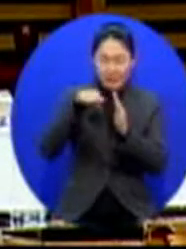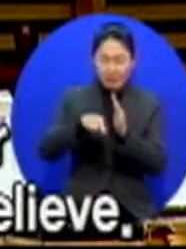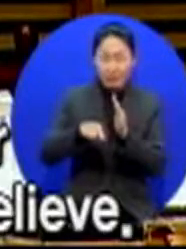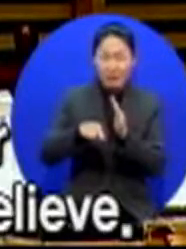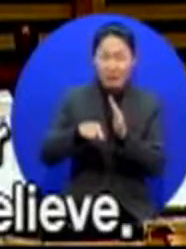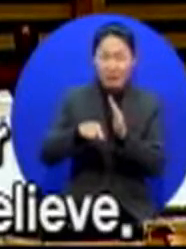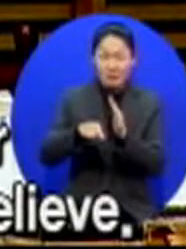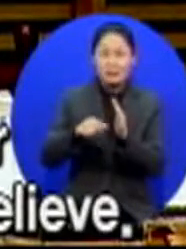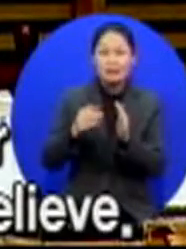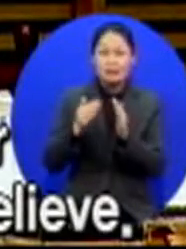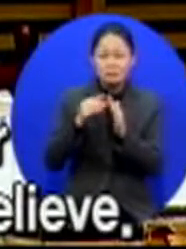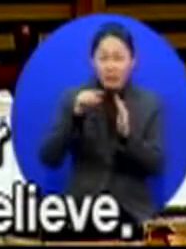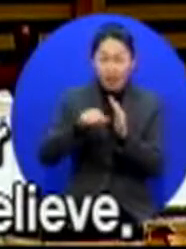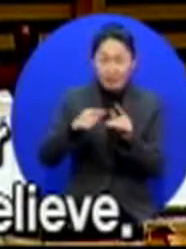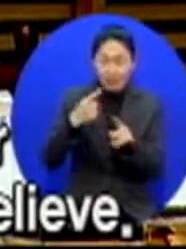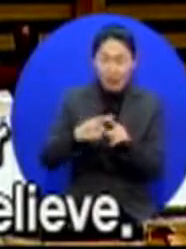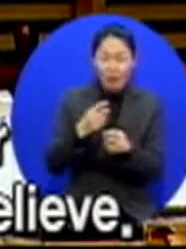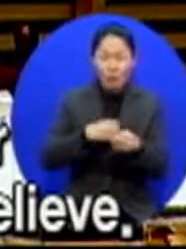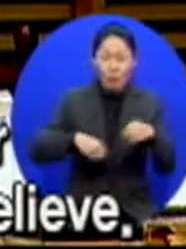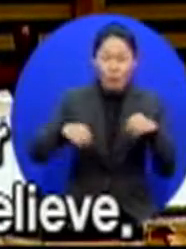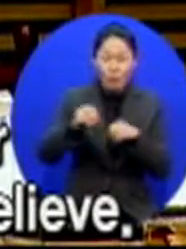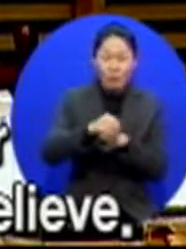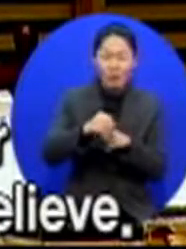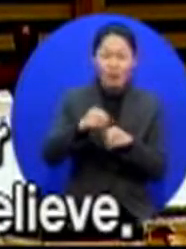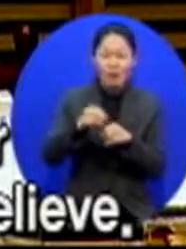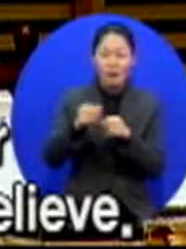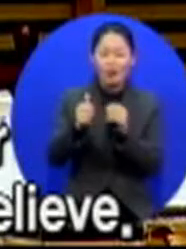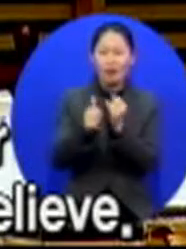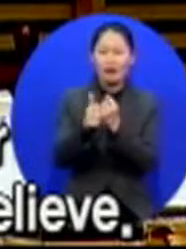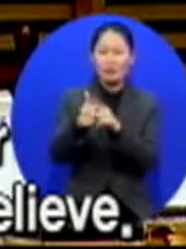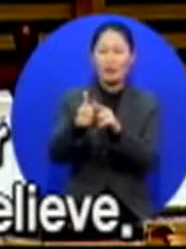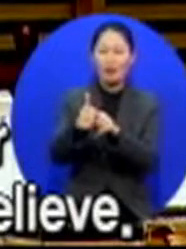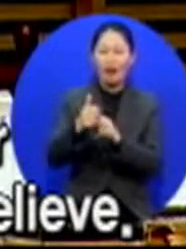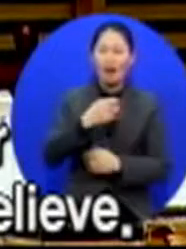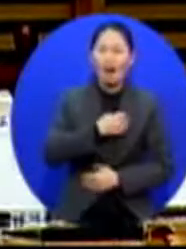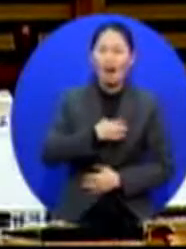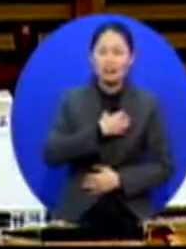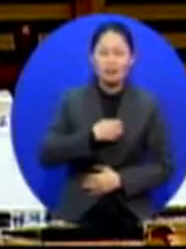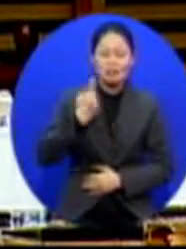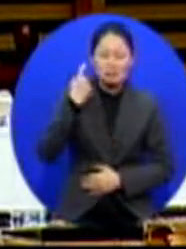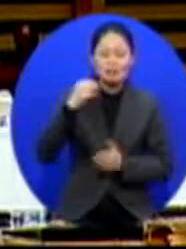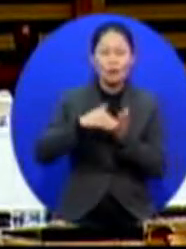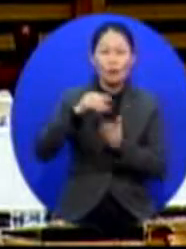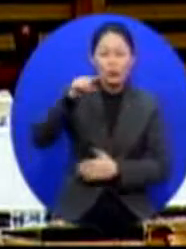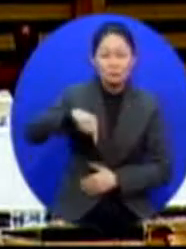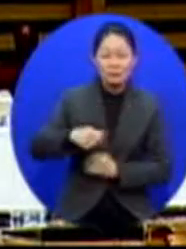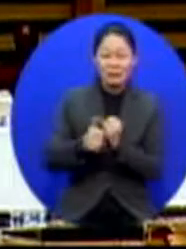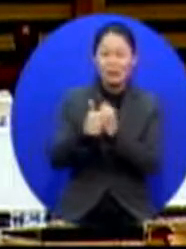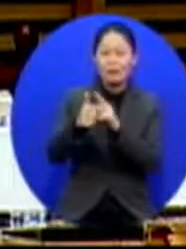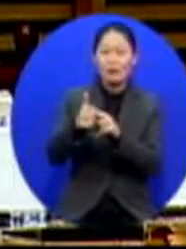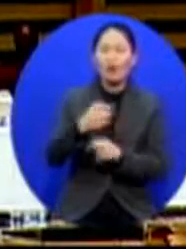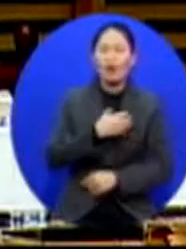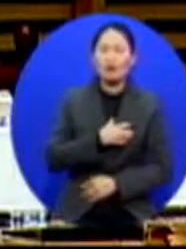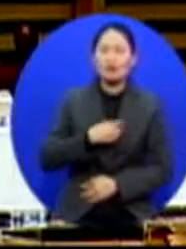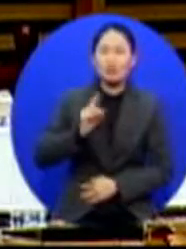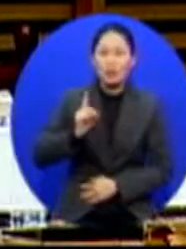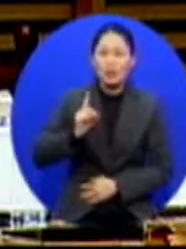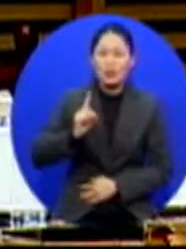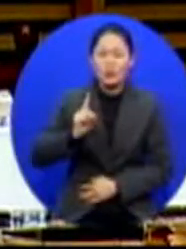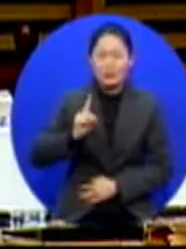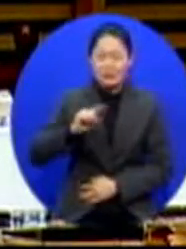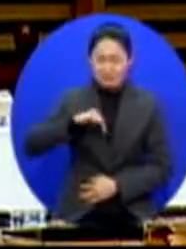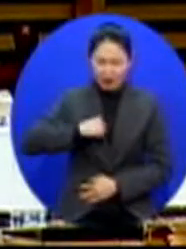갔다가 오히려 남편으로부터 걱정 듣고 왔어요 그 남편이 걱정하는 것이 아